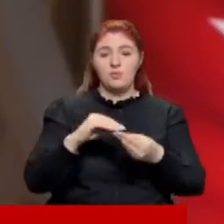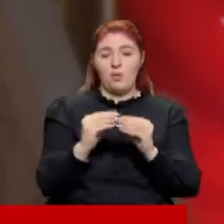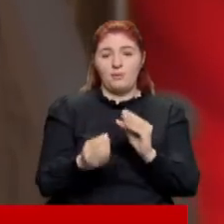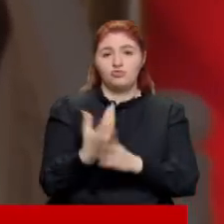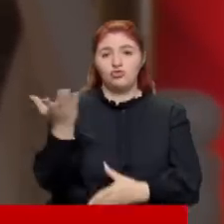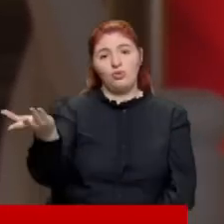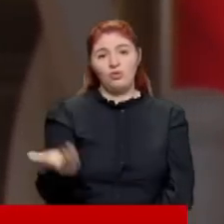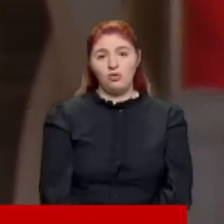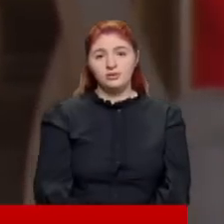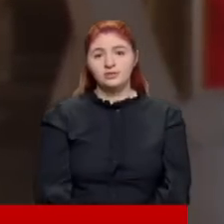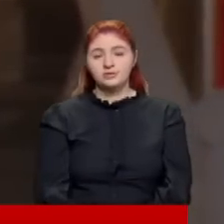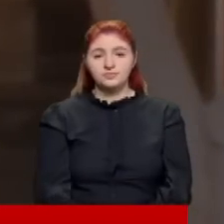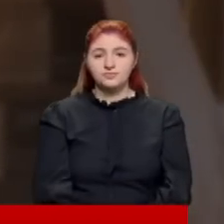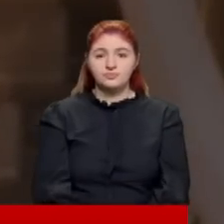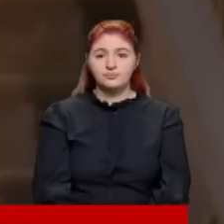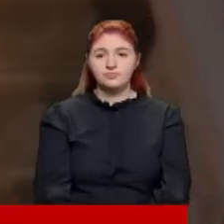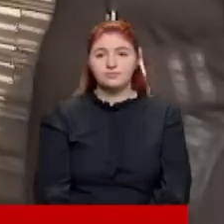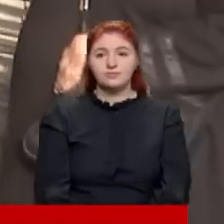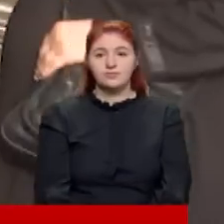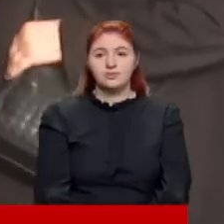var ortada.